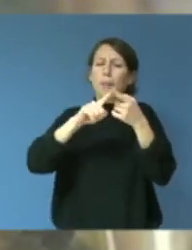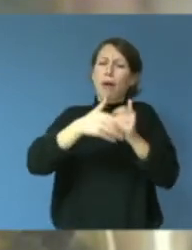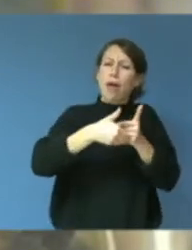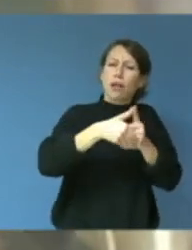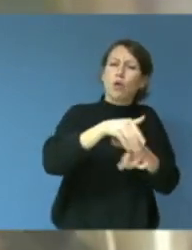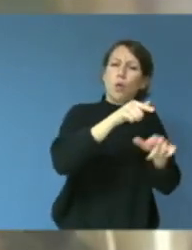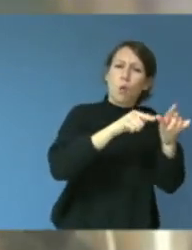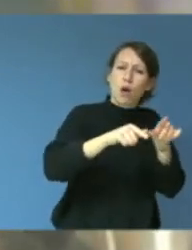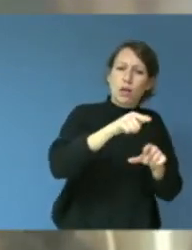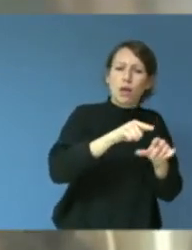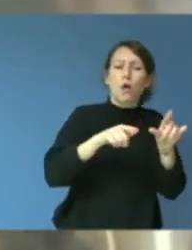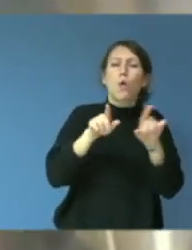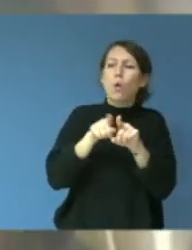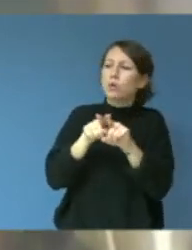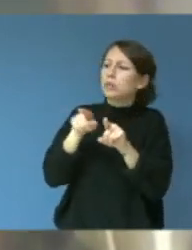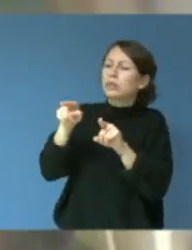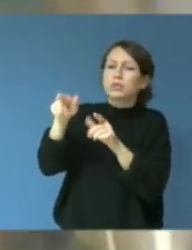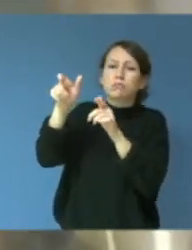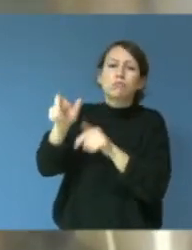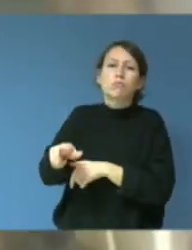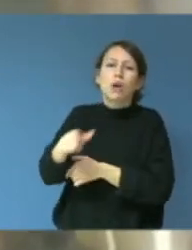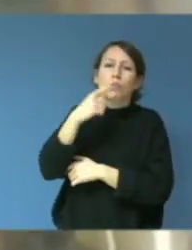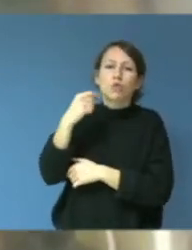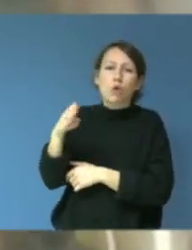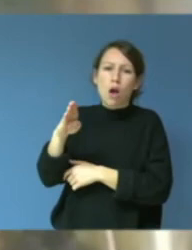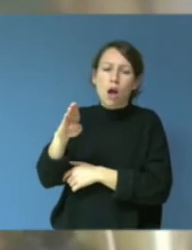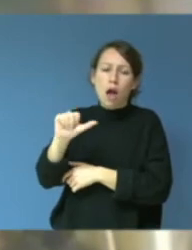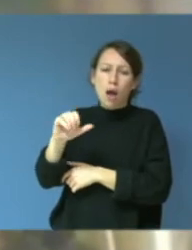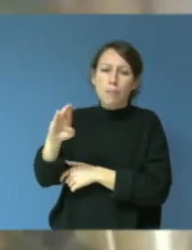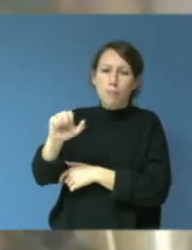notre collègue Monsieur Abar. Bien sûr, il faut avoir